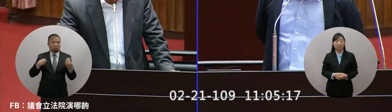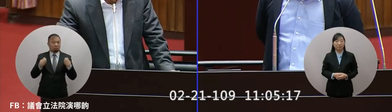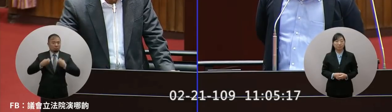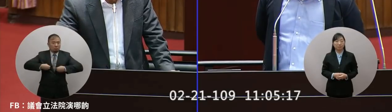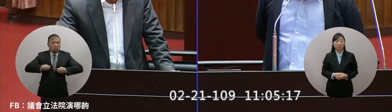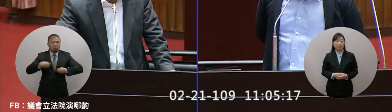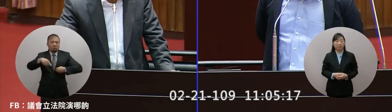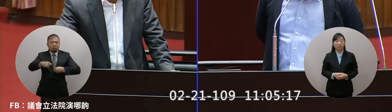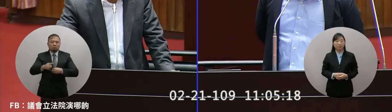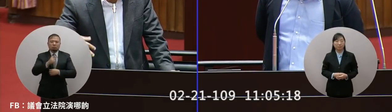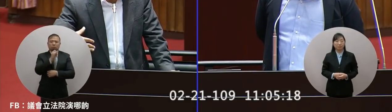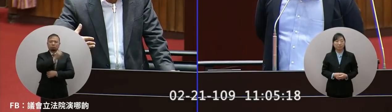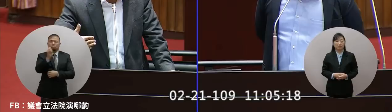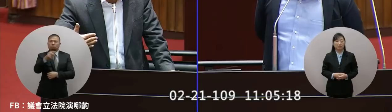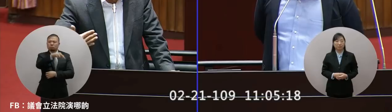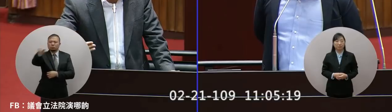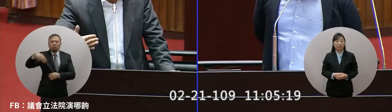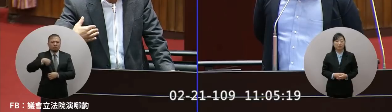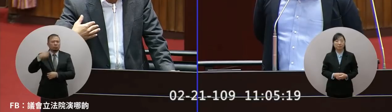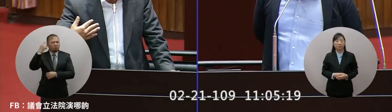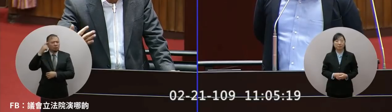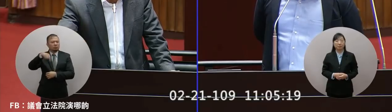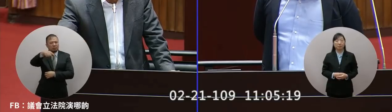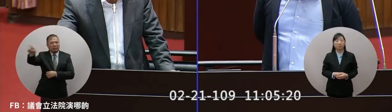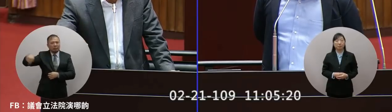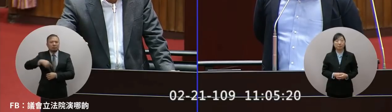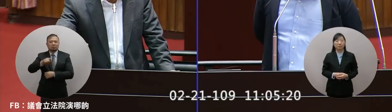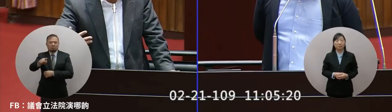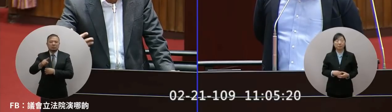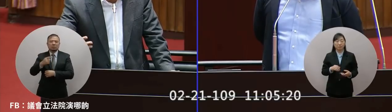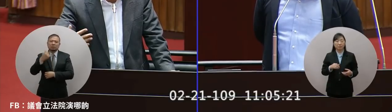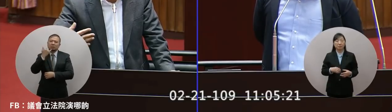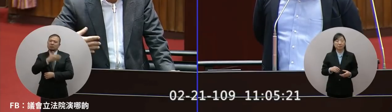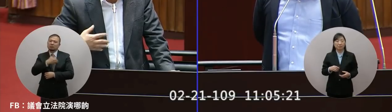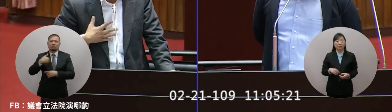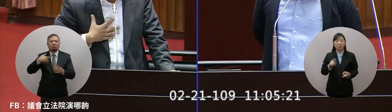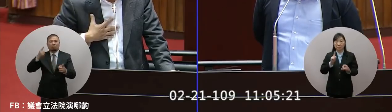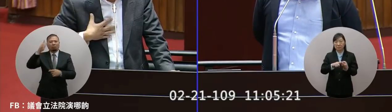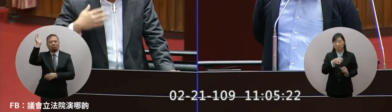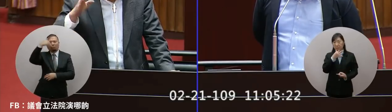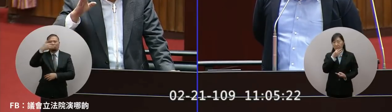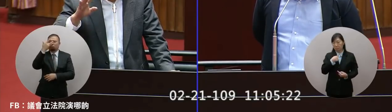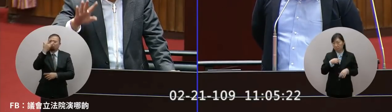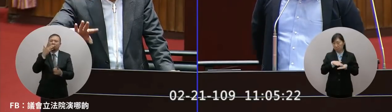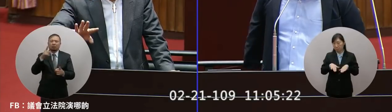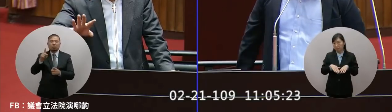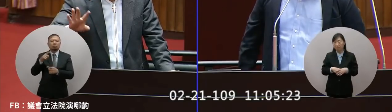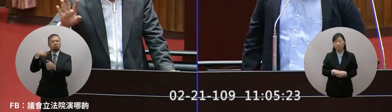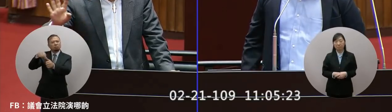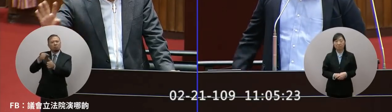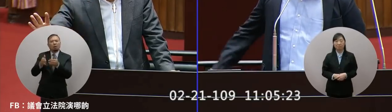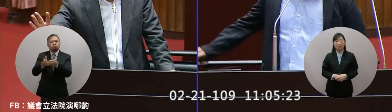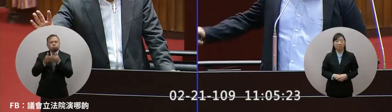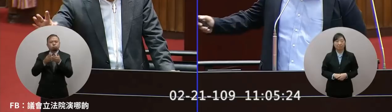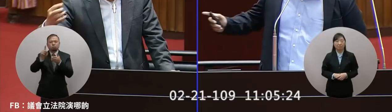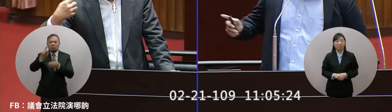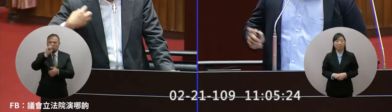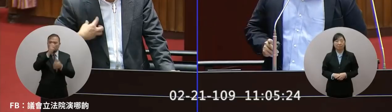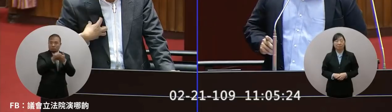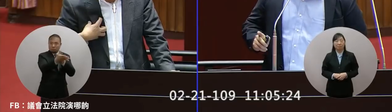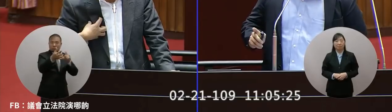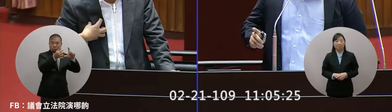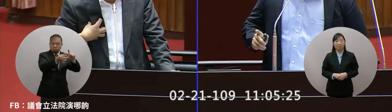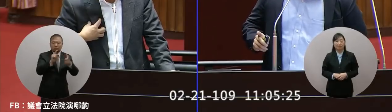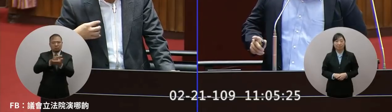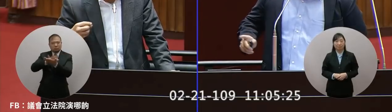馆的人员可能需要一点我们的一些教育，应该要进去让他们知道， 就是说顾虑他的安全， 怎么样有个污染区跟干净区，那